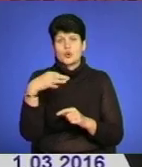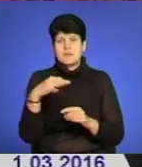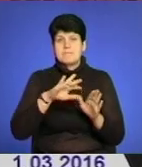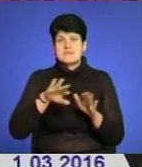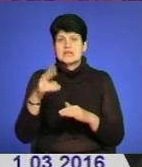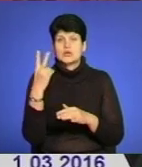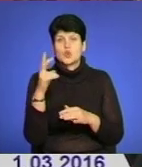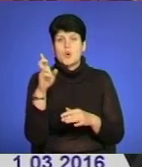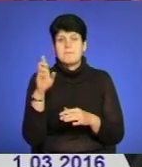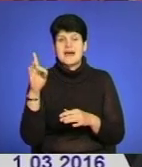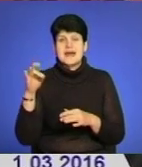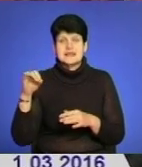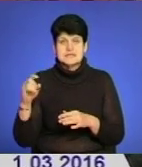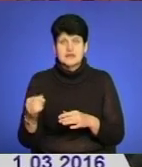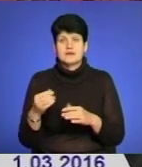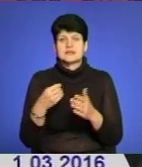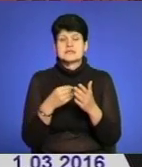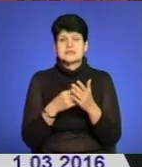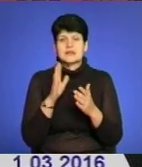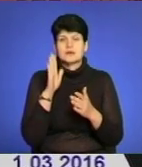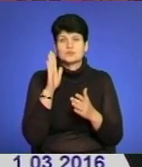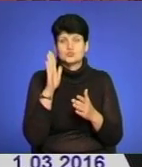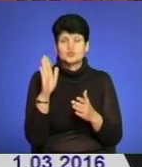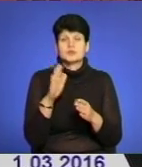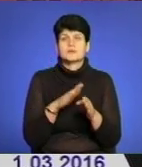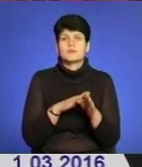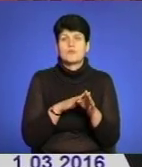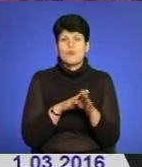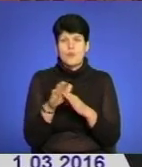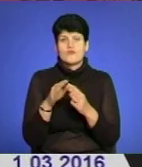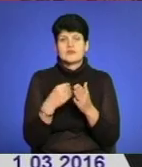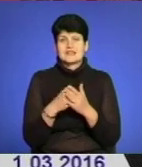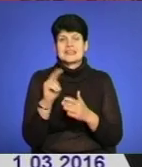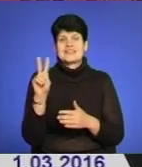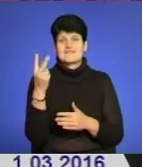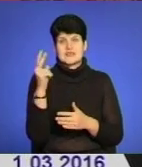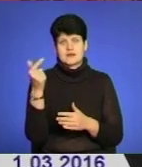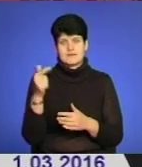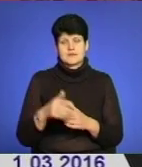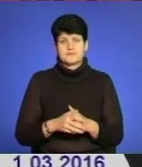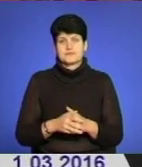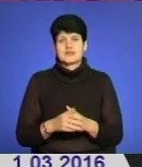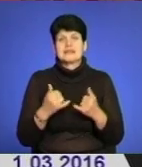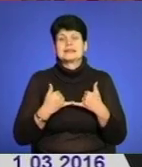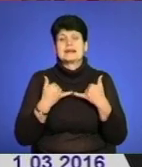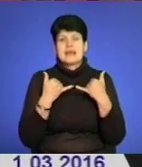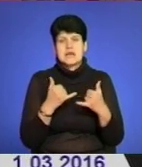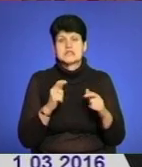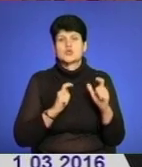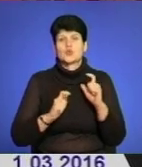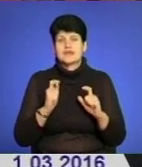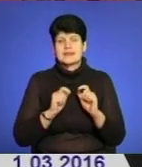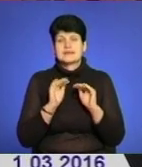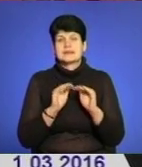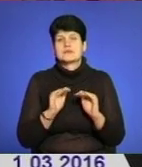березня тариф в електротранспорті буде становити повна вартість 2 гривні. Для студентів і